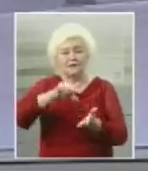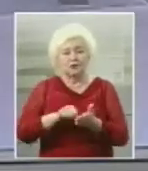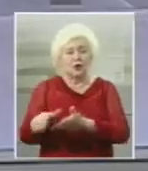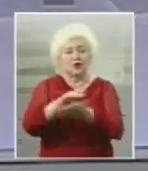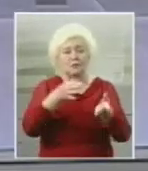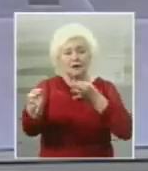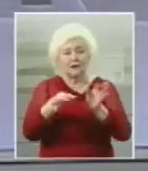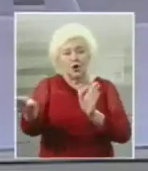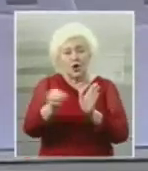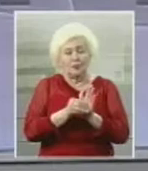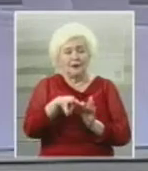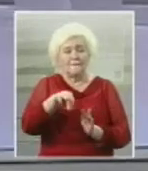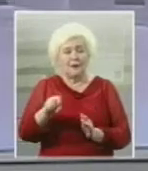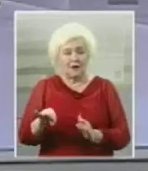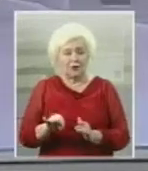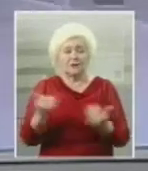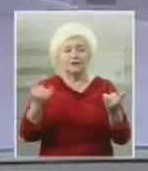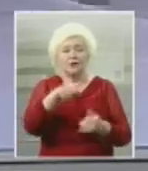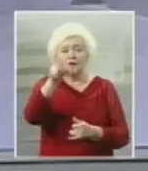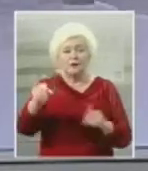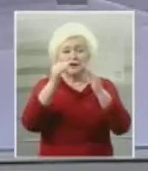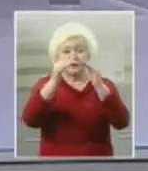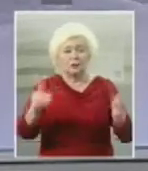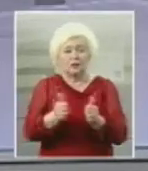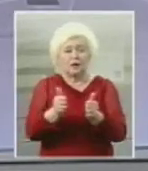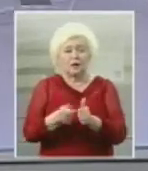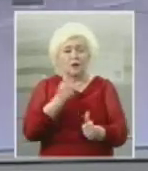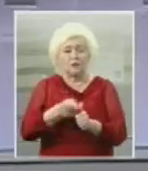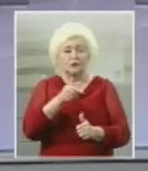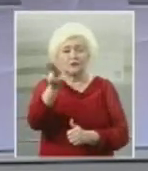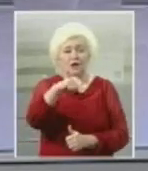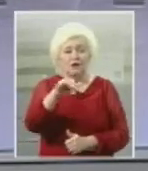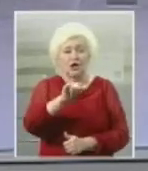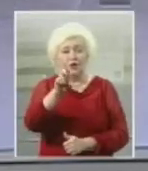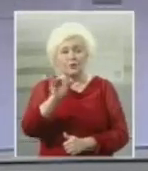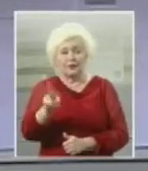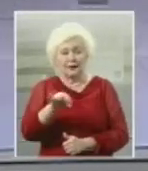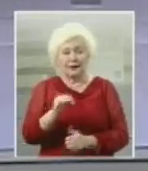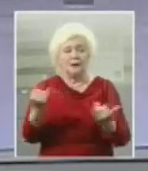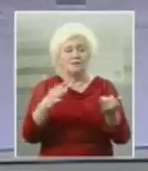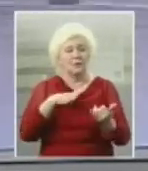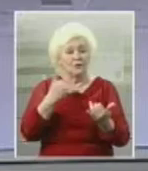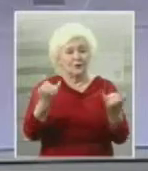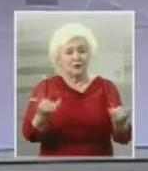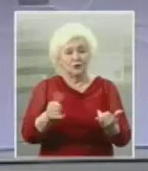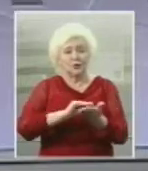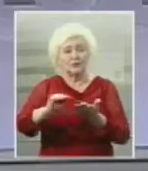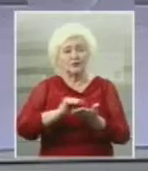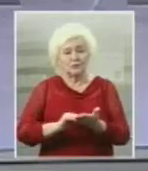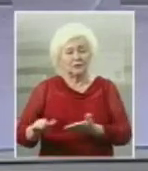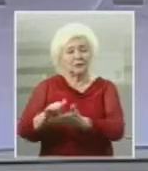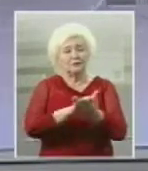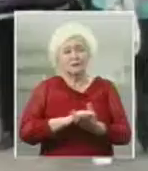міському голові. Цю Діброву мешканці будинків, що поруч, прозвали Дубки. Побували там сьогодні і кореспонденти Суспільного.